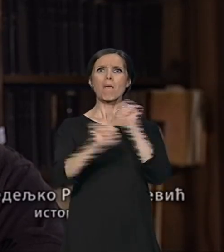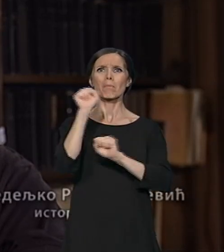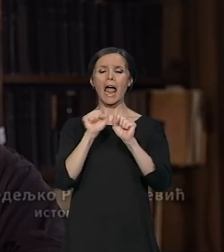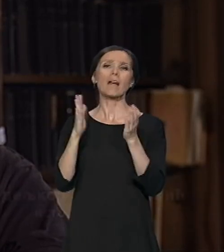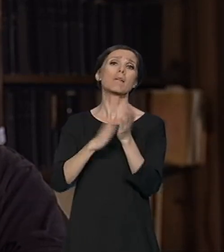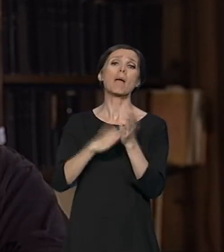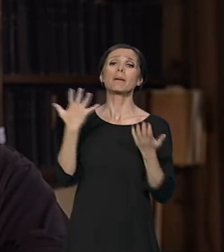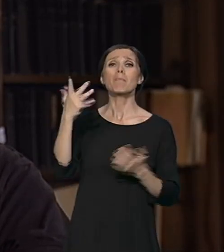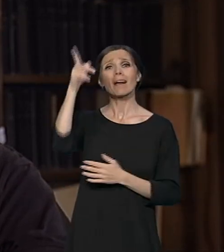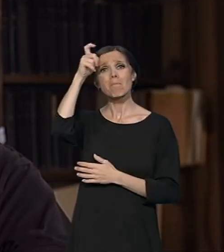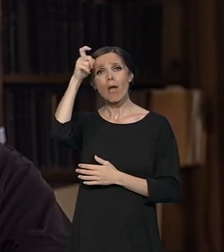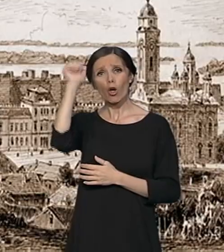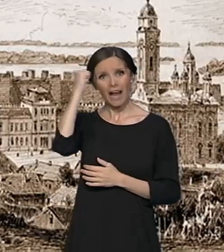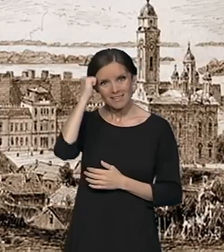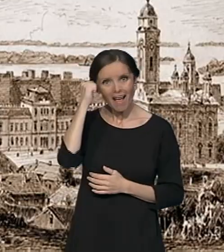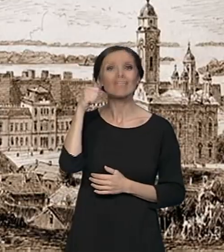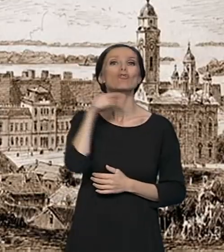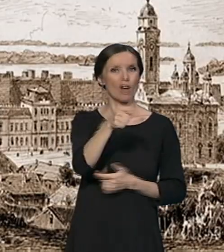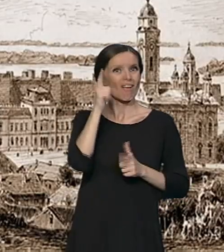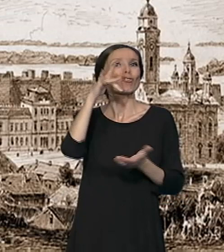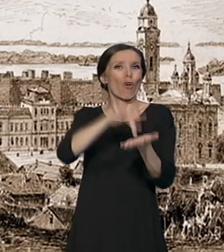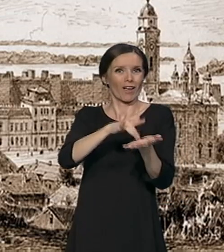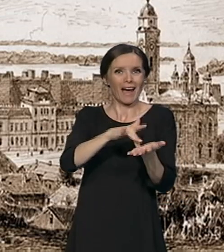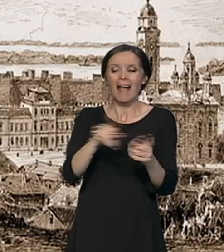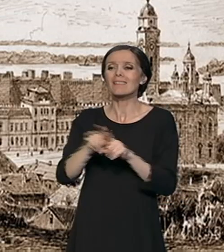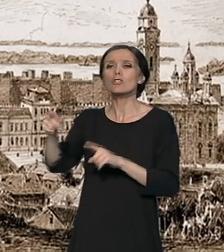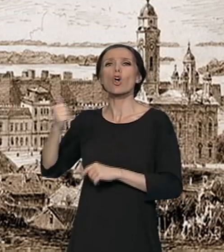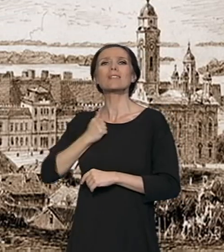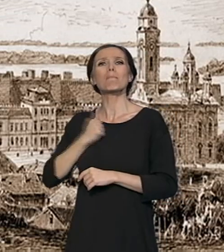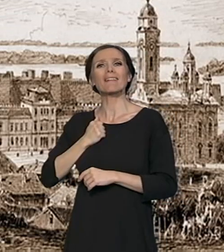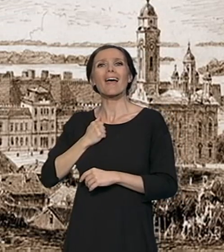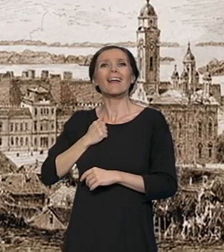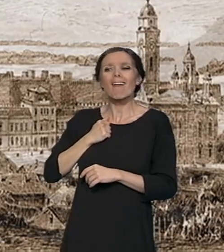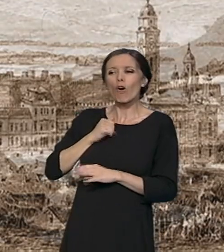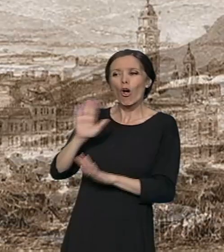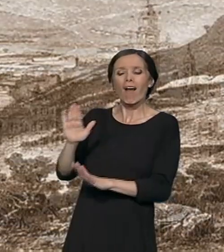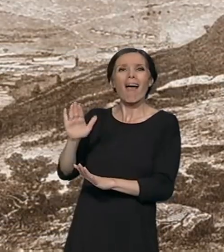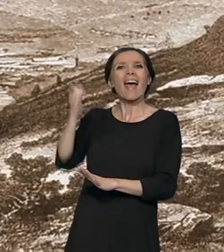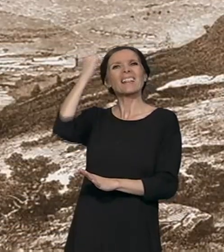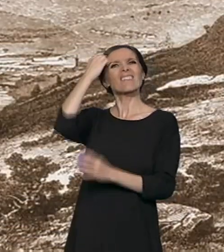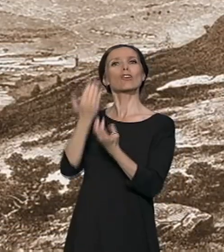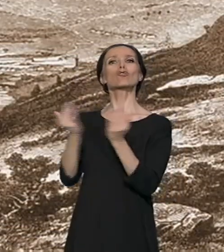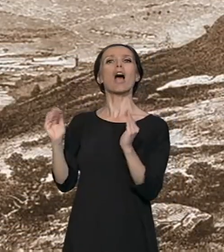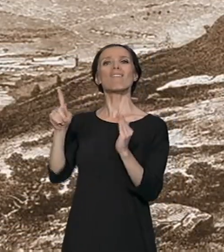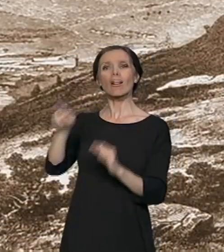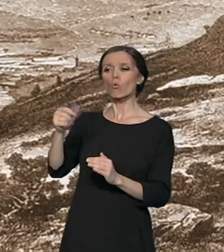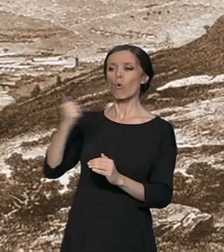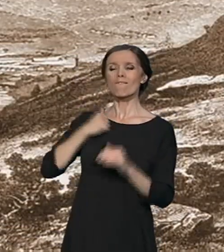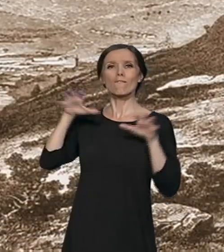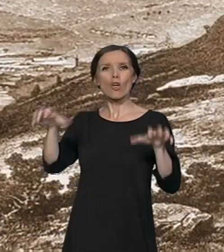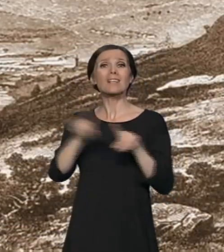tvrđava, grad je Smederevo kao garnizon, kao utvrđenje. Grad je teško osvojiva Užička